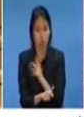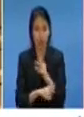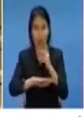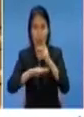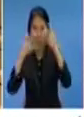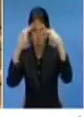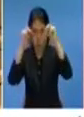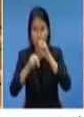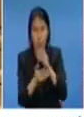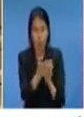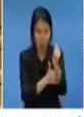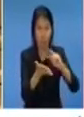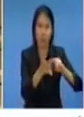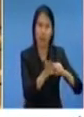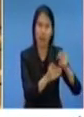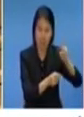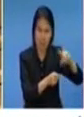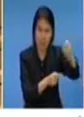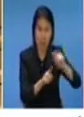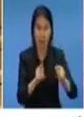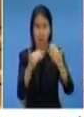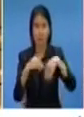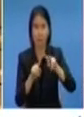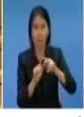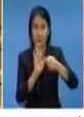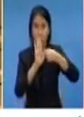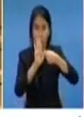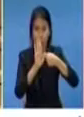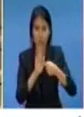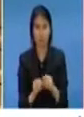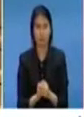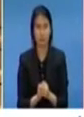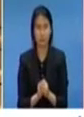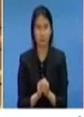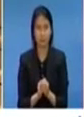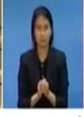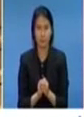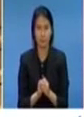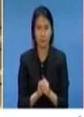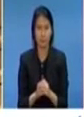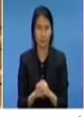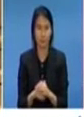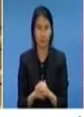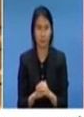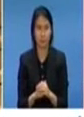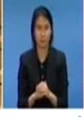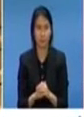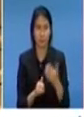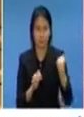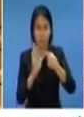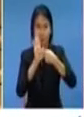อย่างฮะอีกตัวอย่างนึงจะเกี่ยวกับเรื่องนี้ฮะประธานไม่ต้องมองหน้าผมอีกตัวอย่างนึ